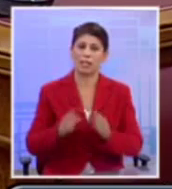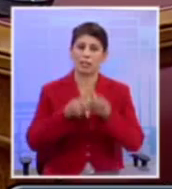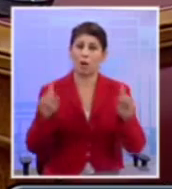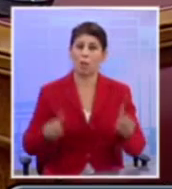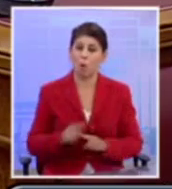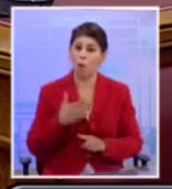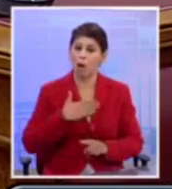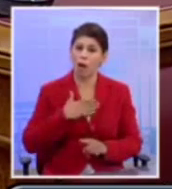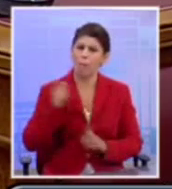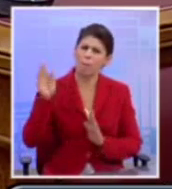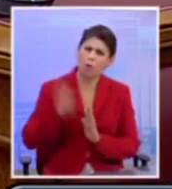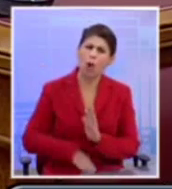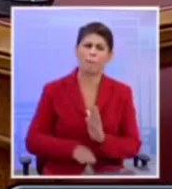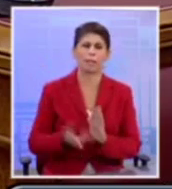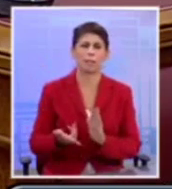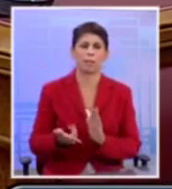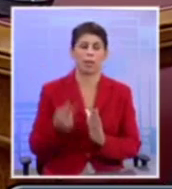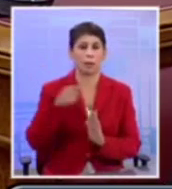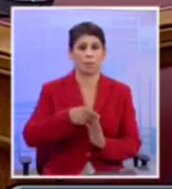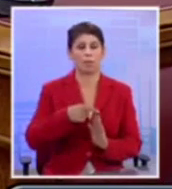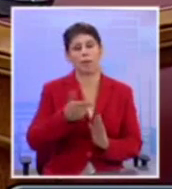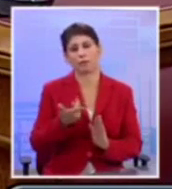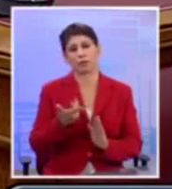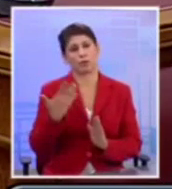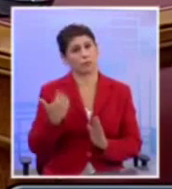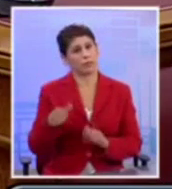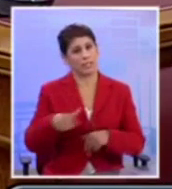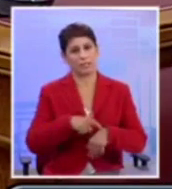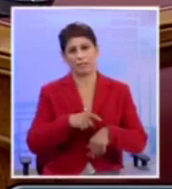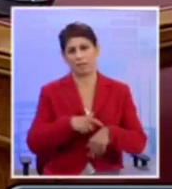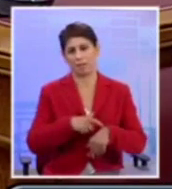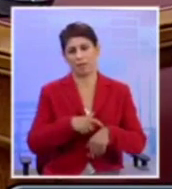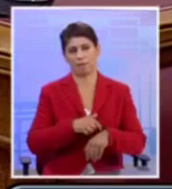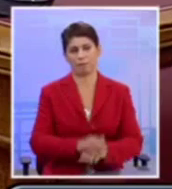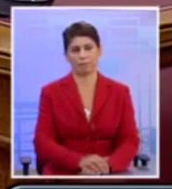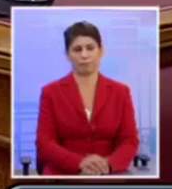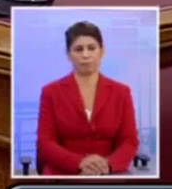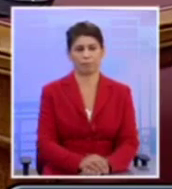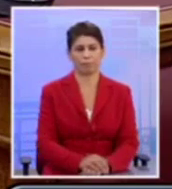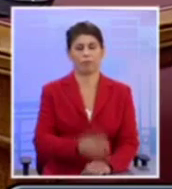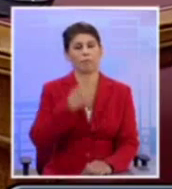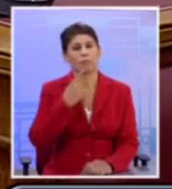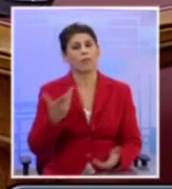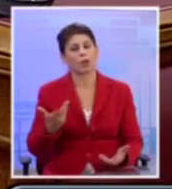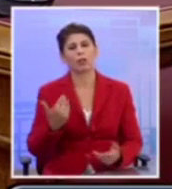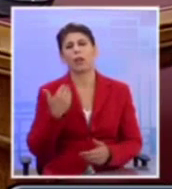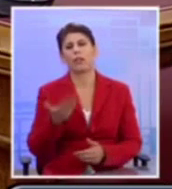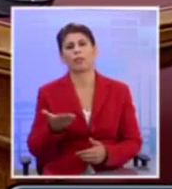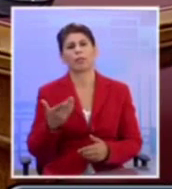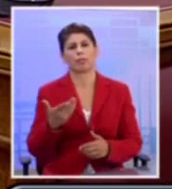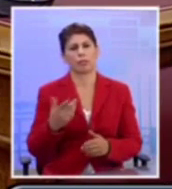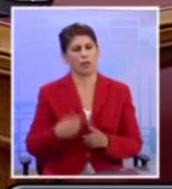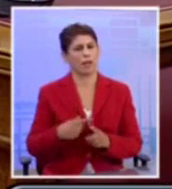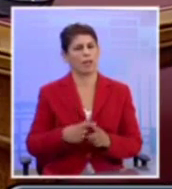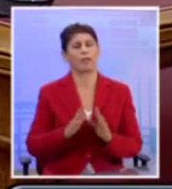ομόλογά μας σε πολύ χαμηλότερη τιμή από εκείνη που ήταν εκείνη τη στιγμή, και λέγοντας ότι δεν πρόκειται η Ελλάδα να